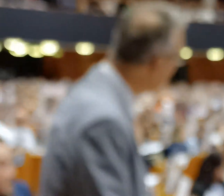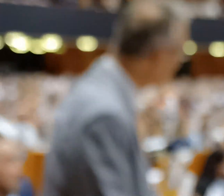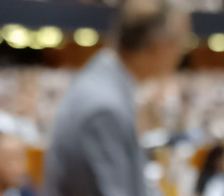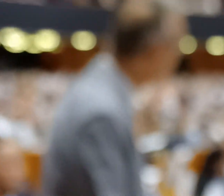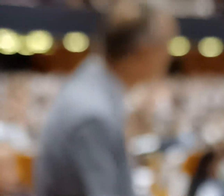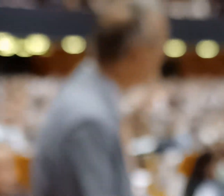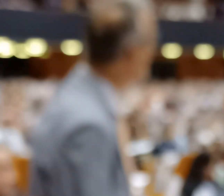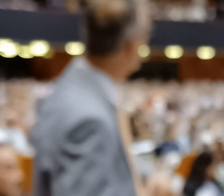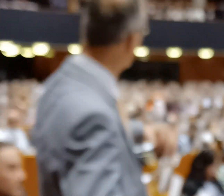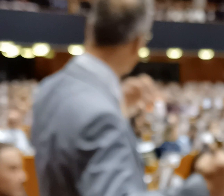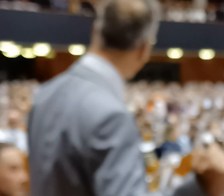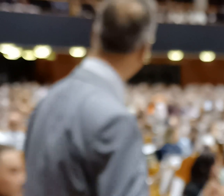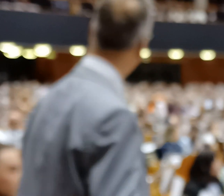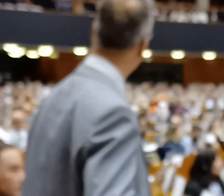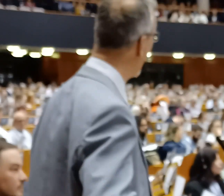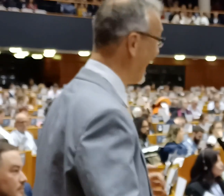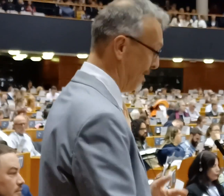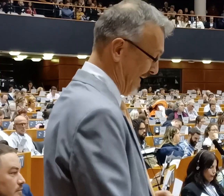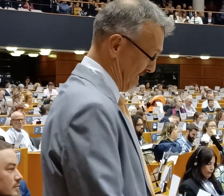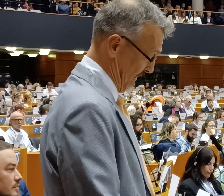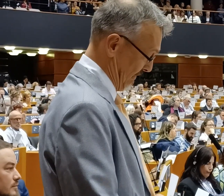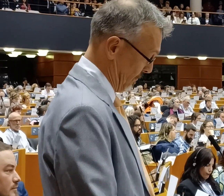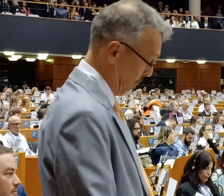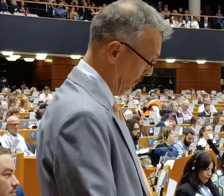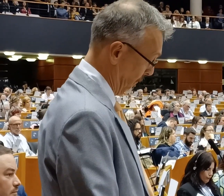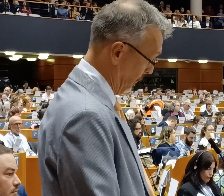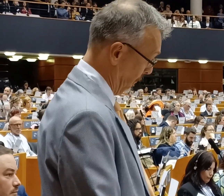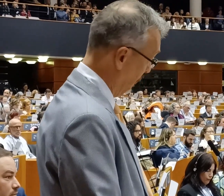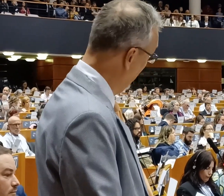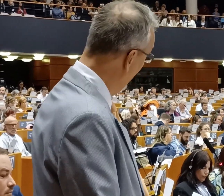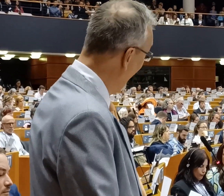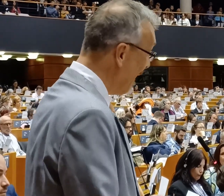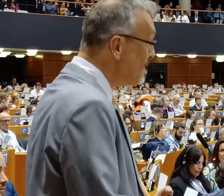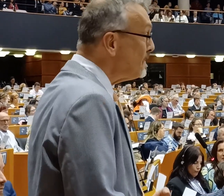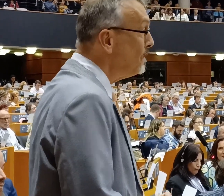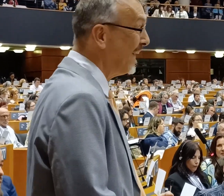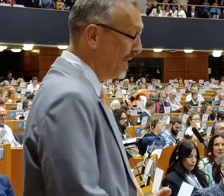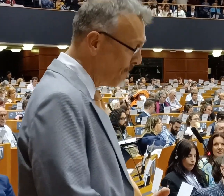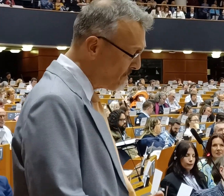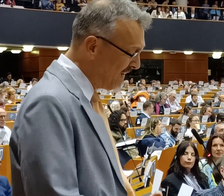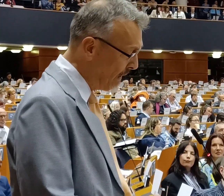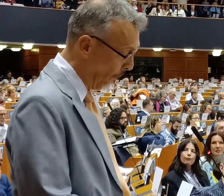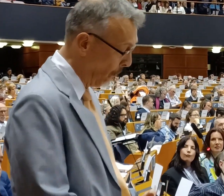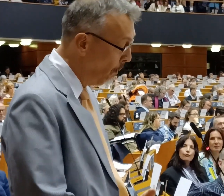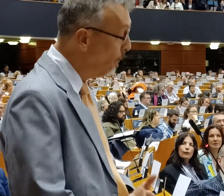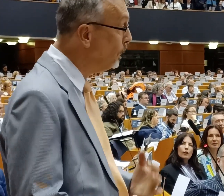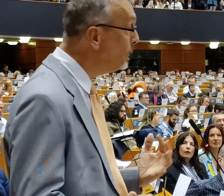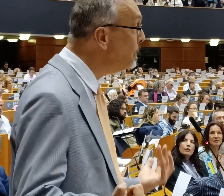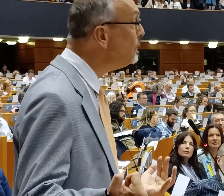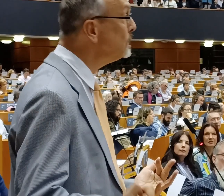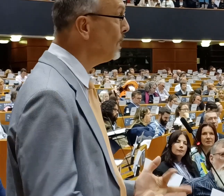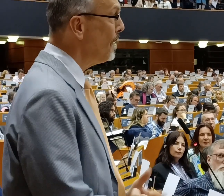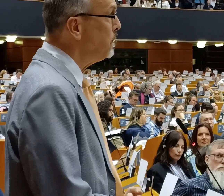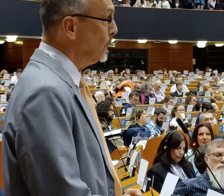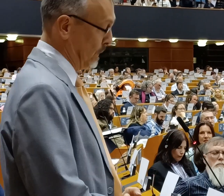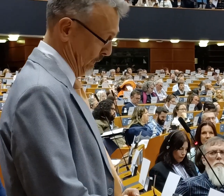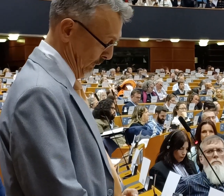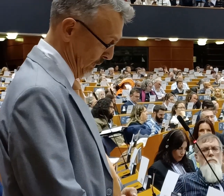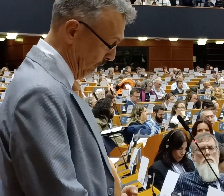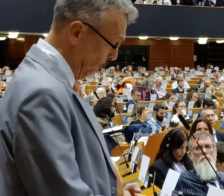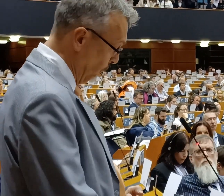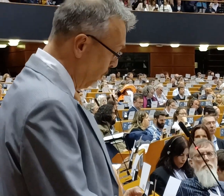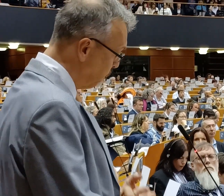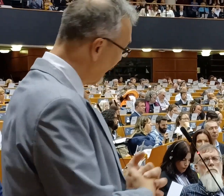Projekte gefördert, die nicht barrierefrei sind. Ebenso werden immer wieder Um- und